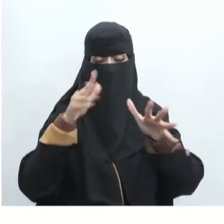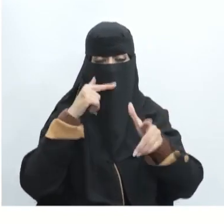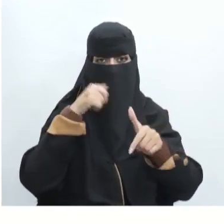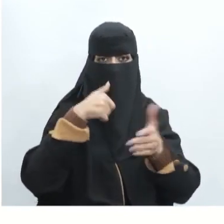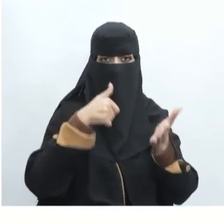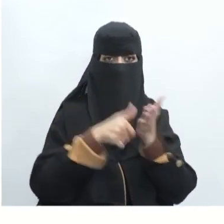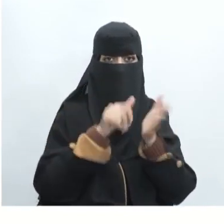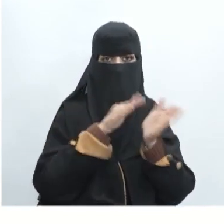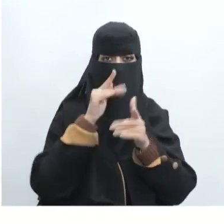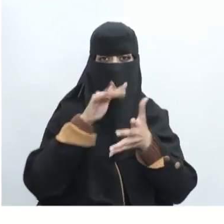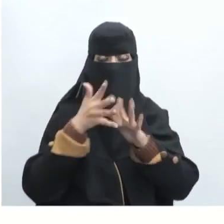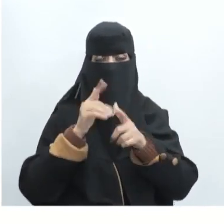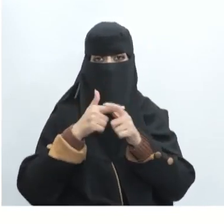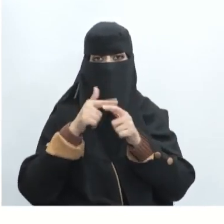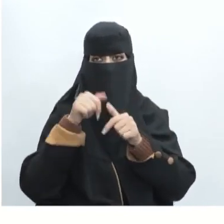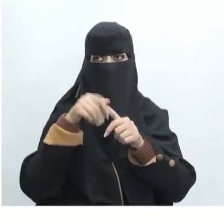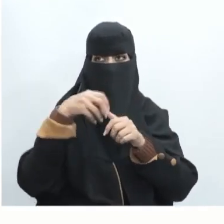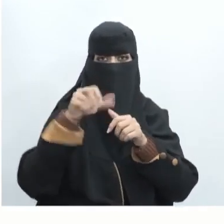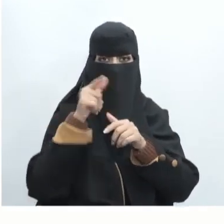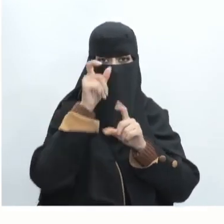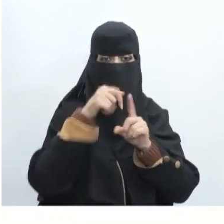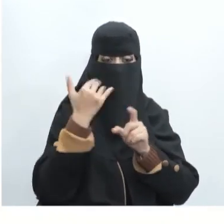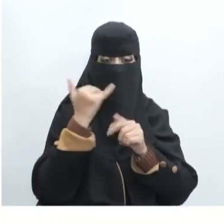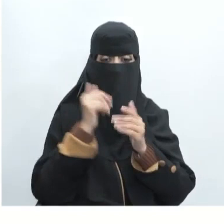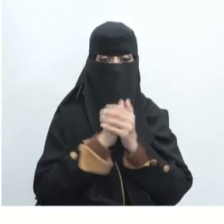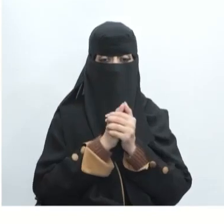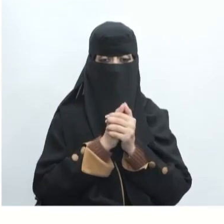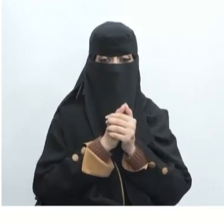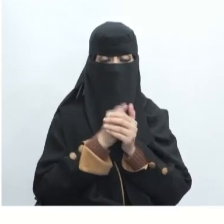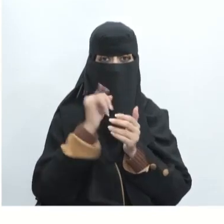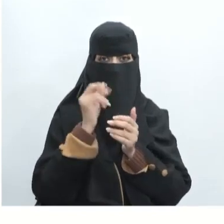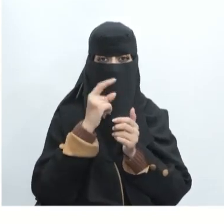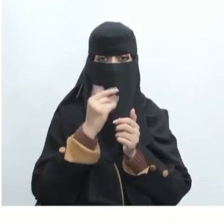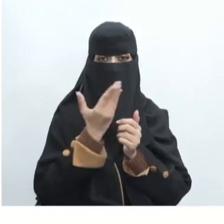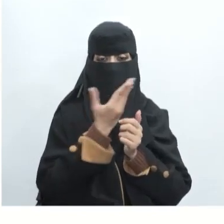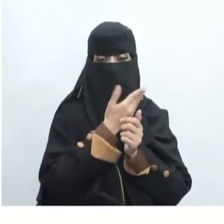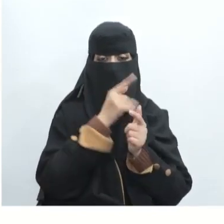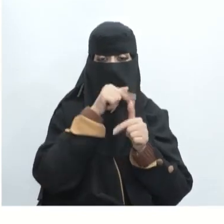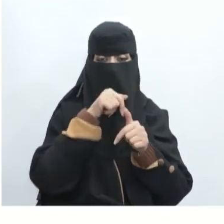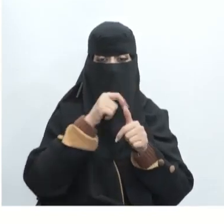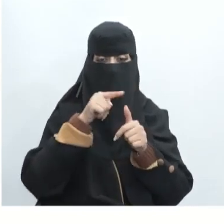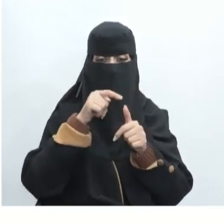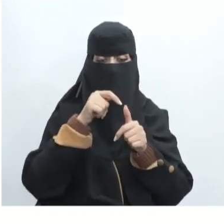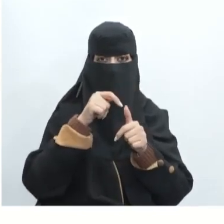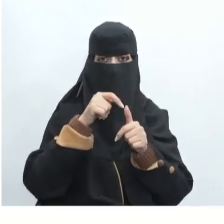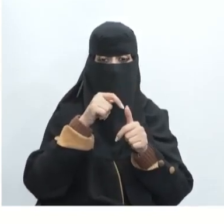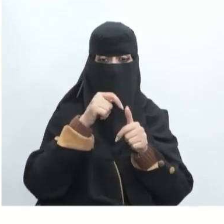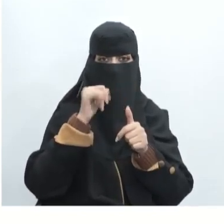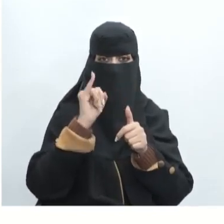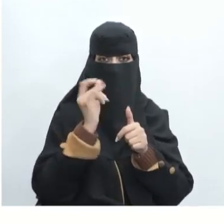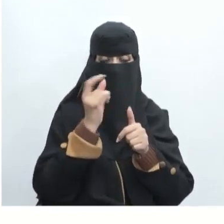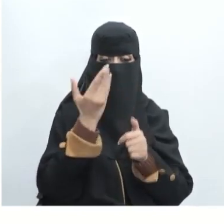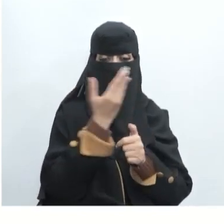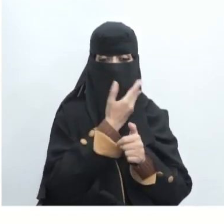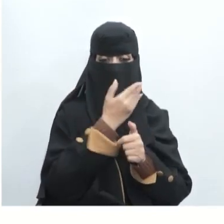الاميه الاميه بين فئه الشباب ابناء وبنات الطلاب ما هي النتائج والاثار التي